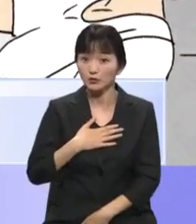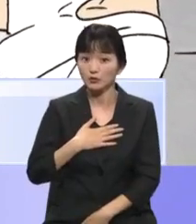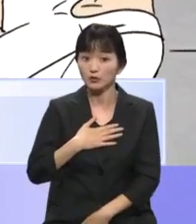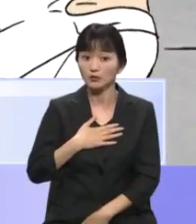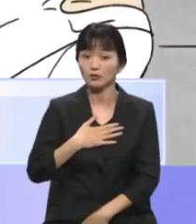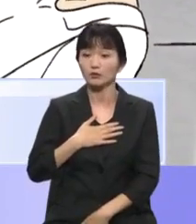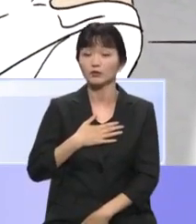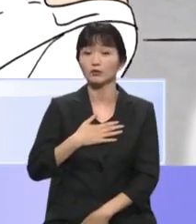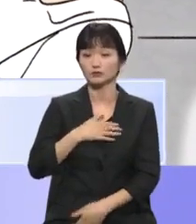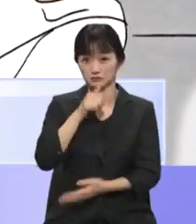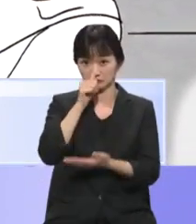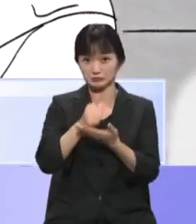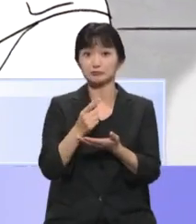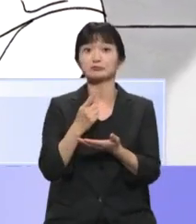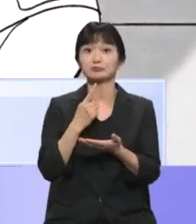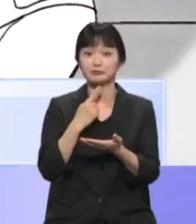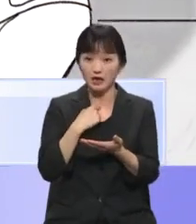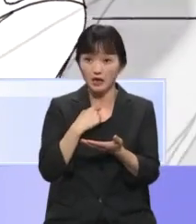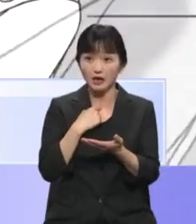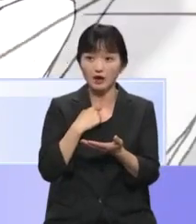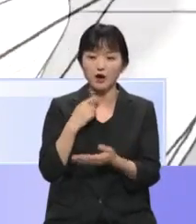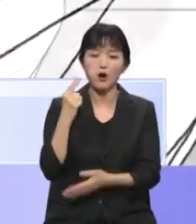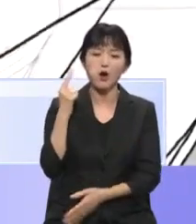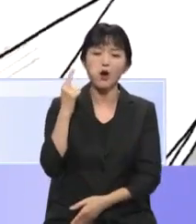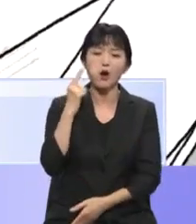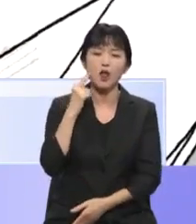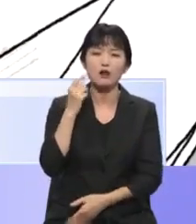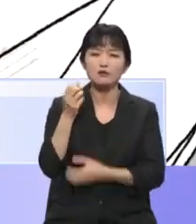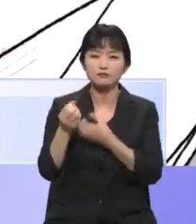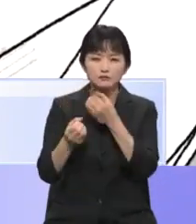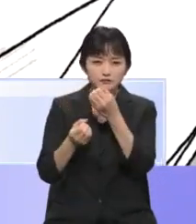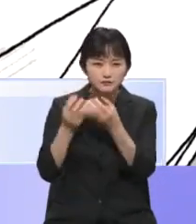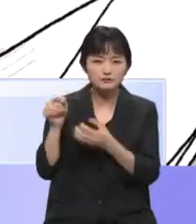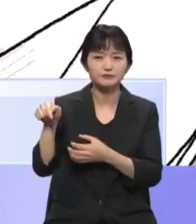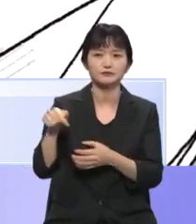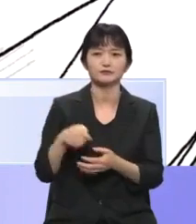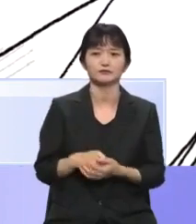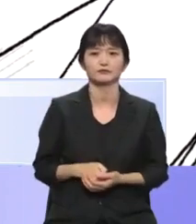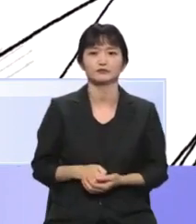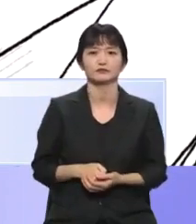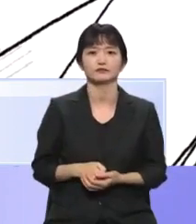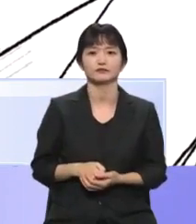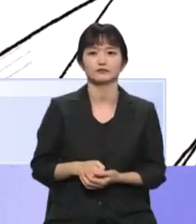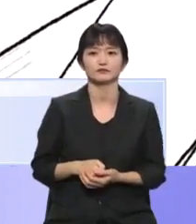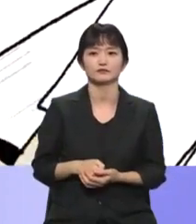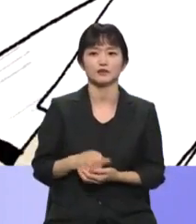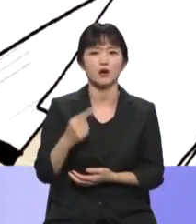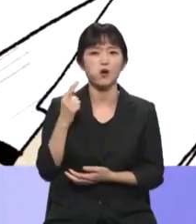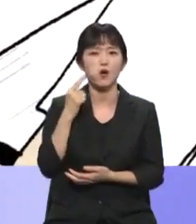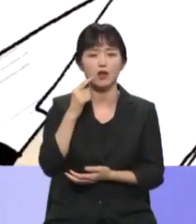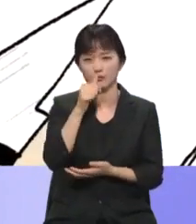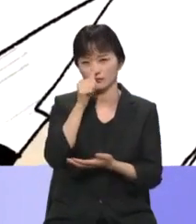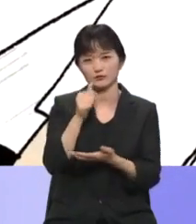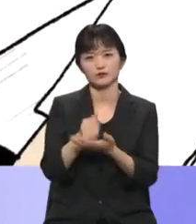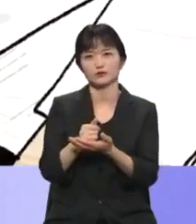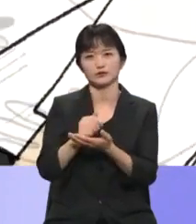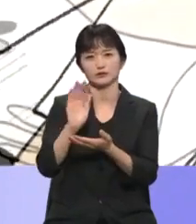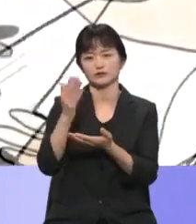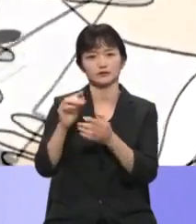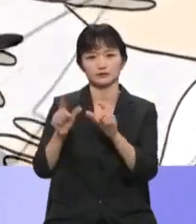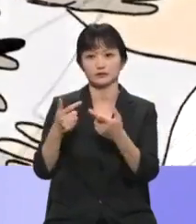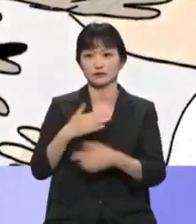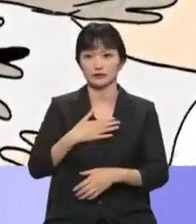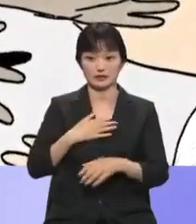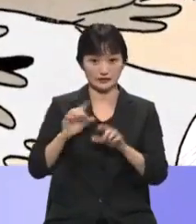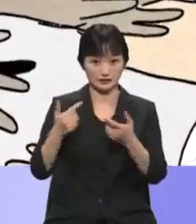잘못을 했습니다 저는 범죄를 저질렀습니다라고 허위 자백을 한다고 해도 이게 아예 무고죄의 대상이 되지 않는데 만약에 내가